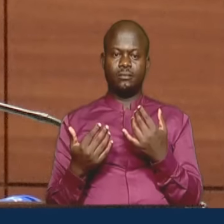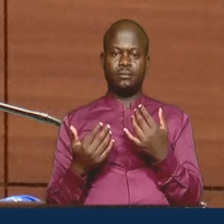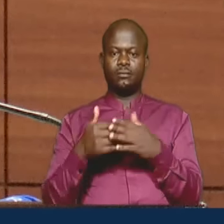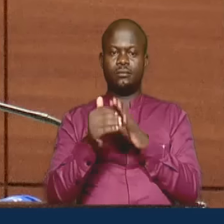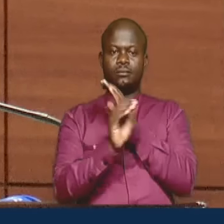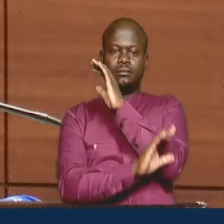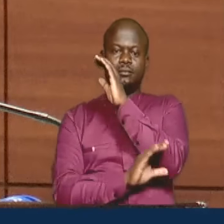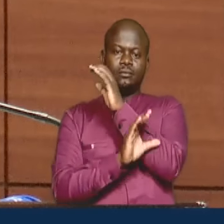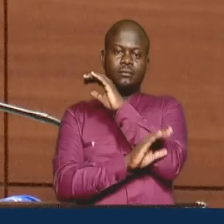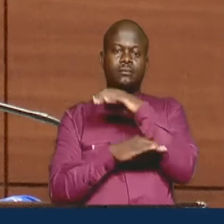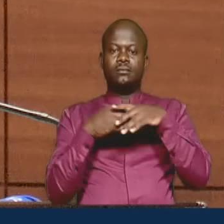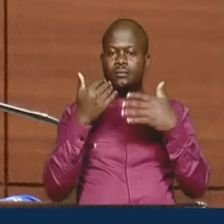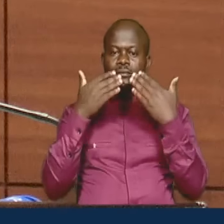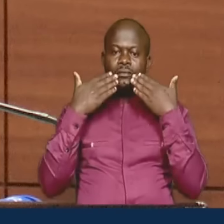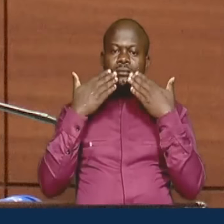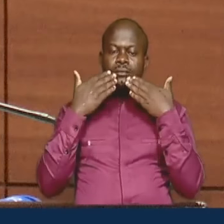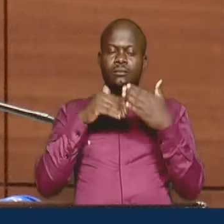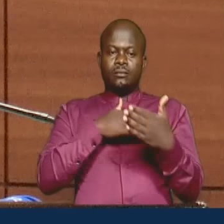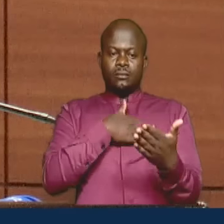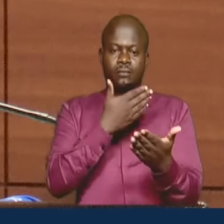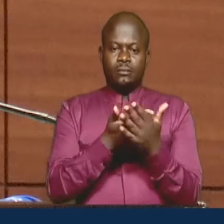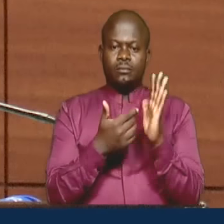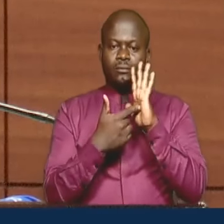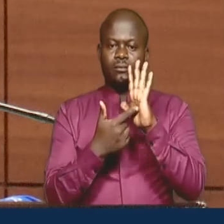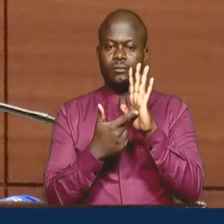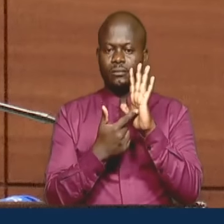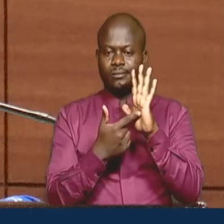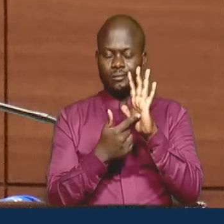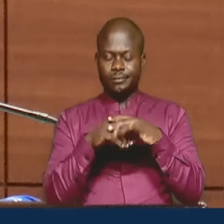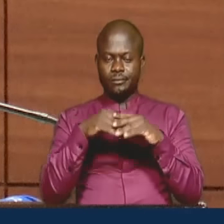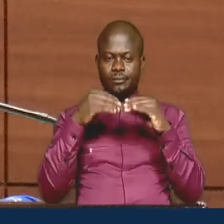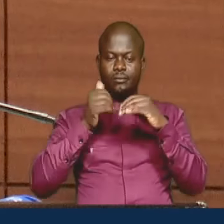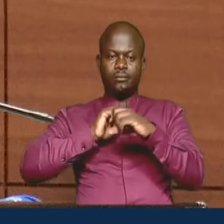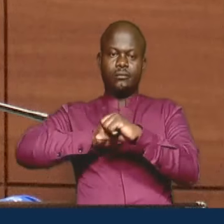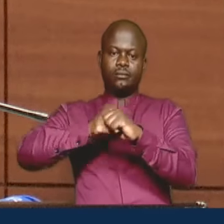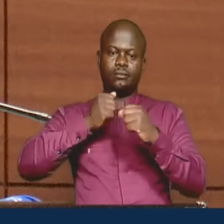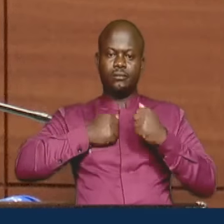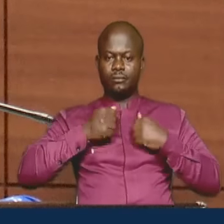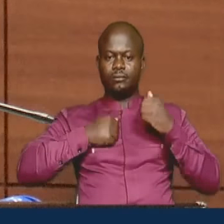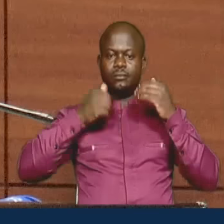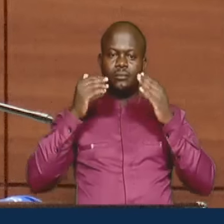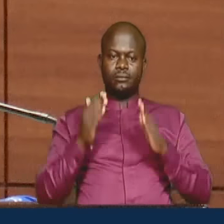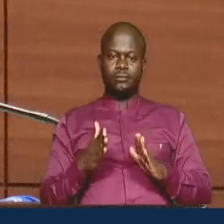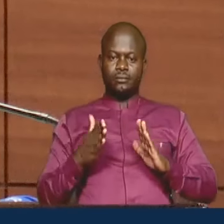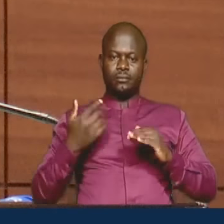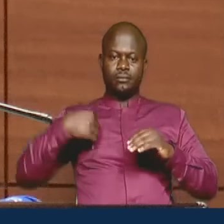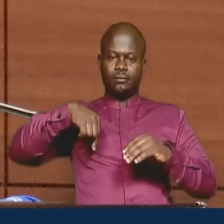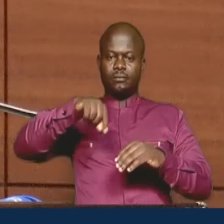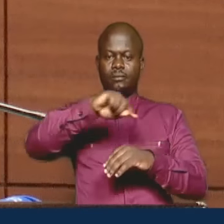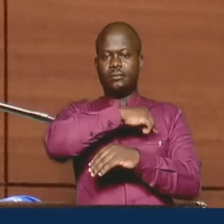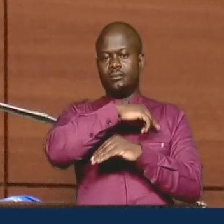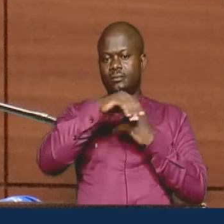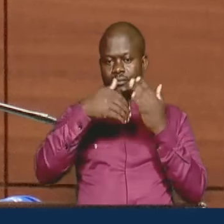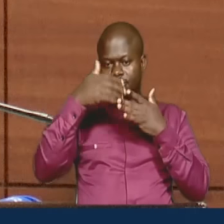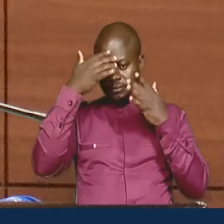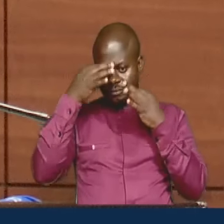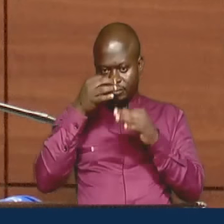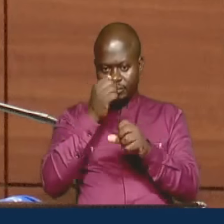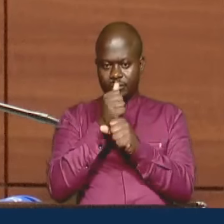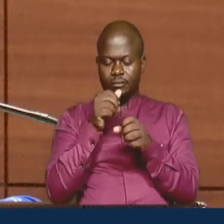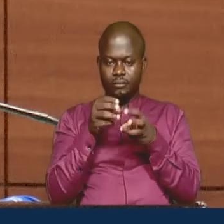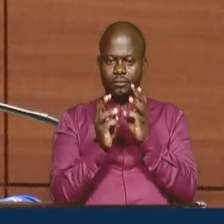igihugu kikaba kibashimira ubwitange bubaranga murengera abaturarwanda. Ebwe rero mwahisemo gukora